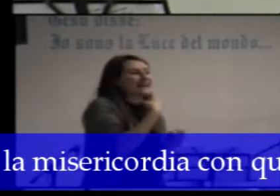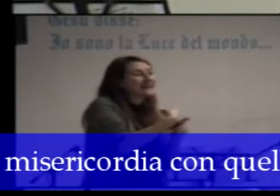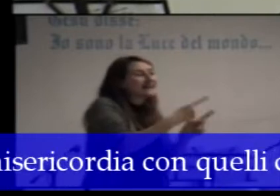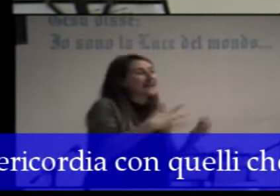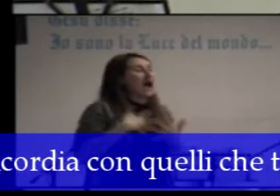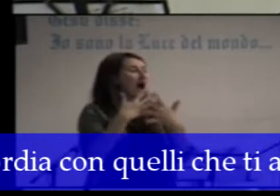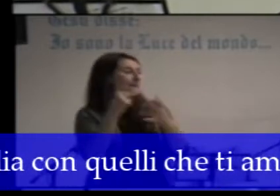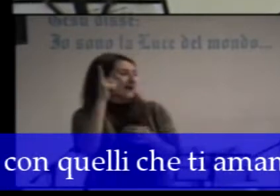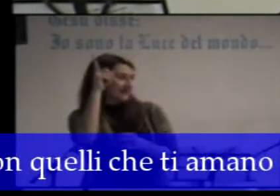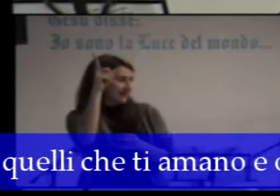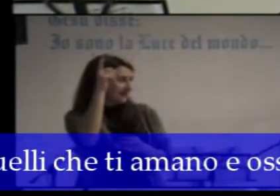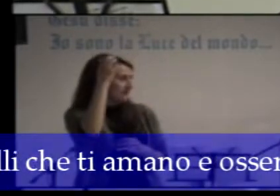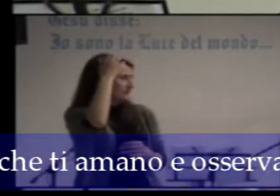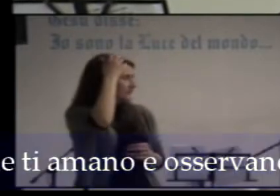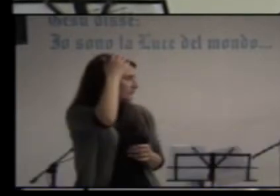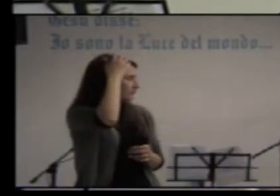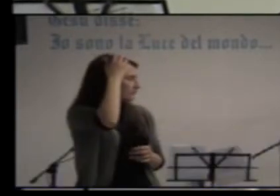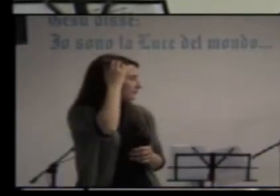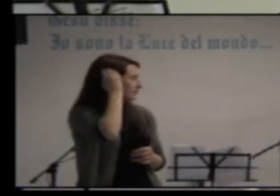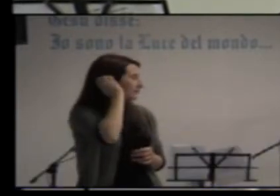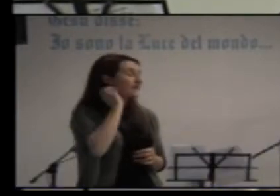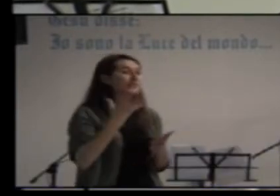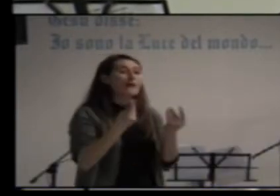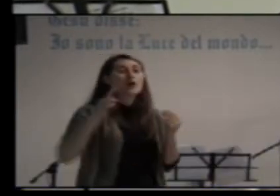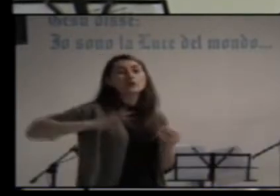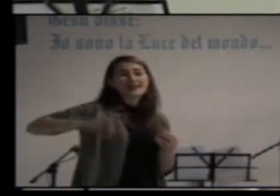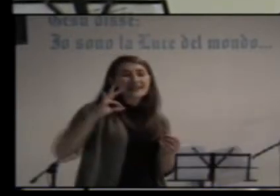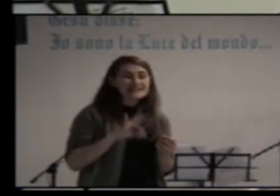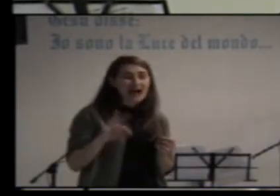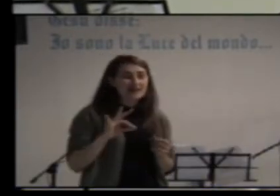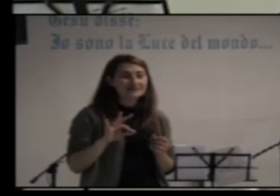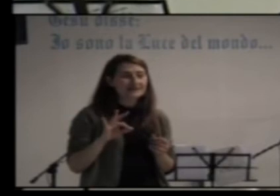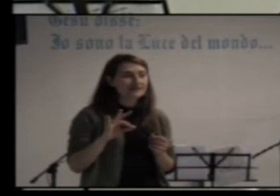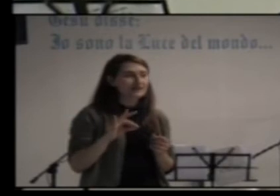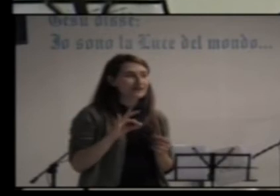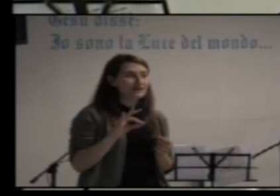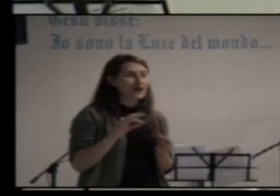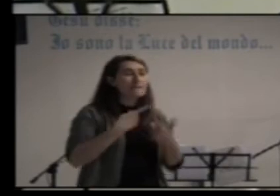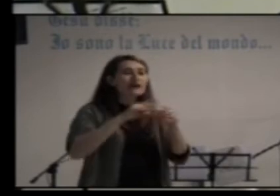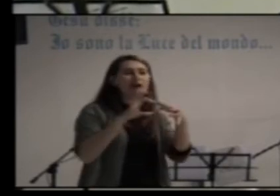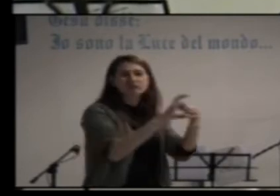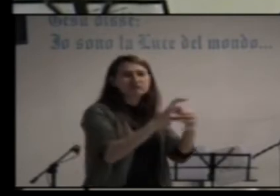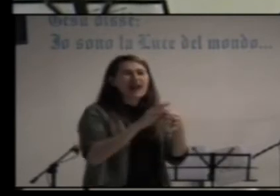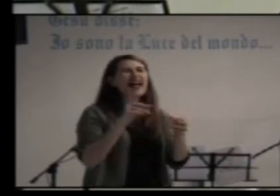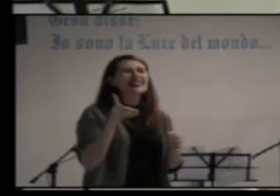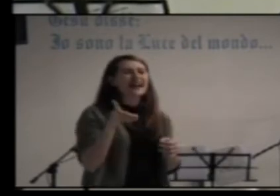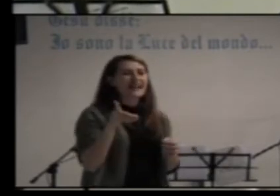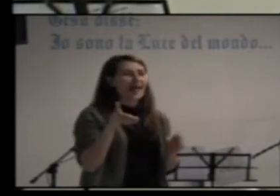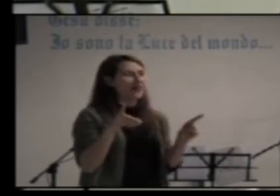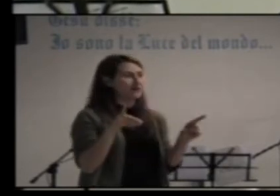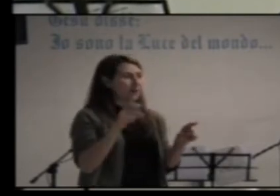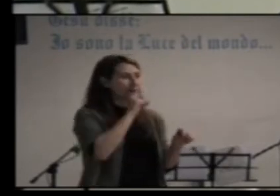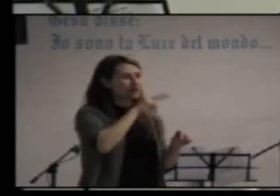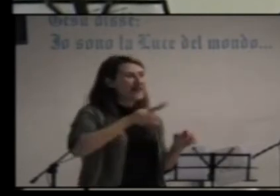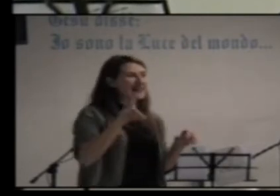tuoi comandamenti. È interessante vedere che Daniele, a un certo punto pregando per Israele,